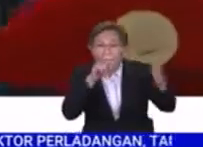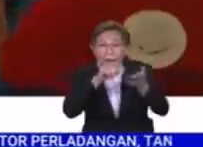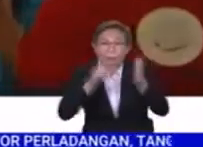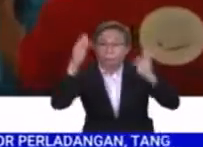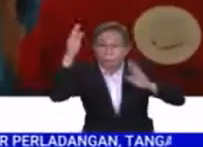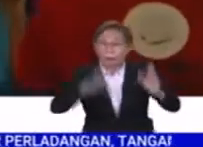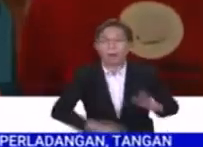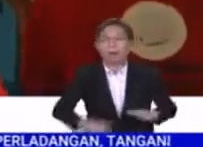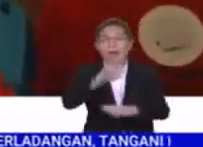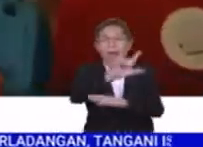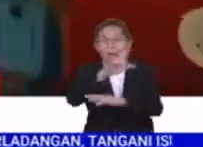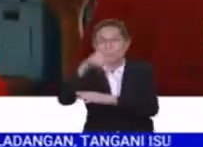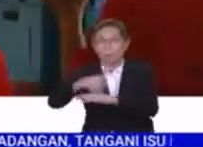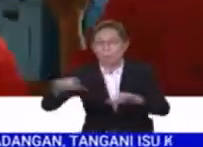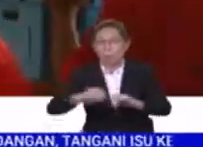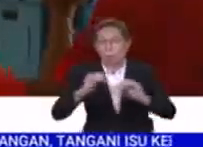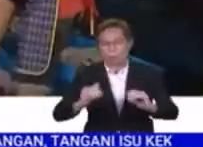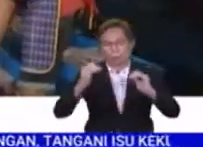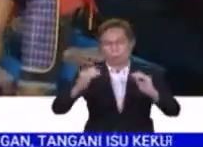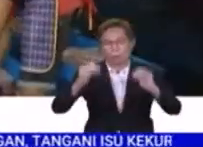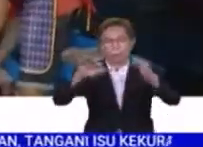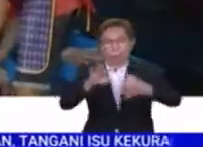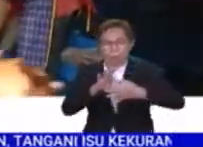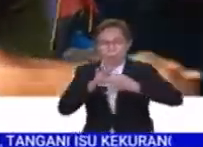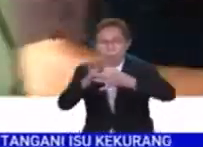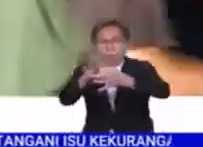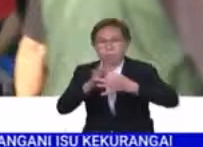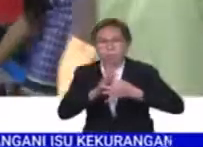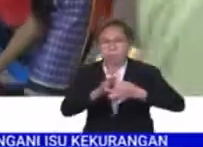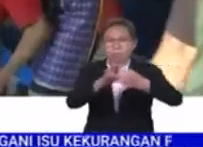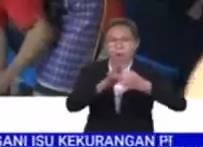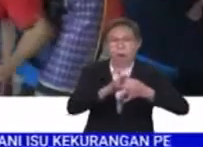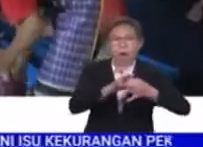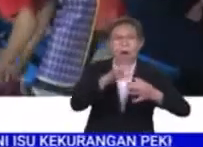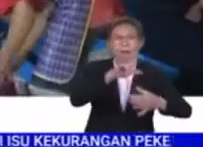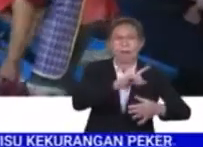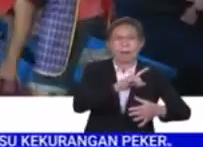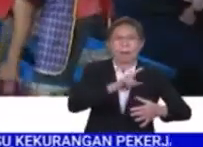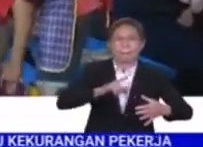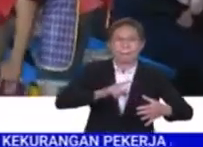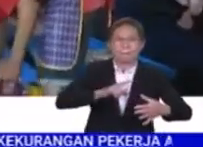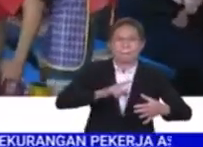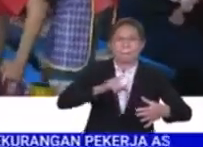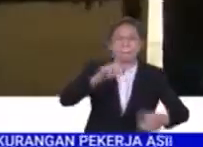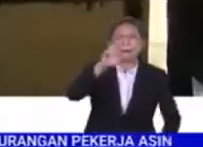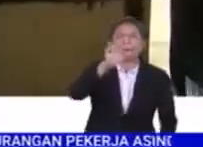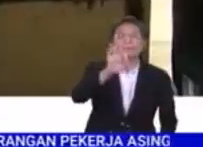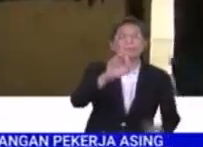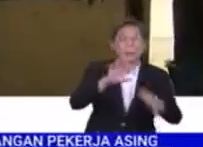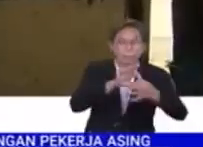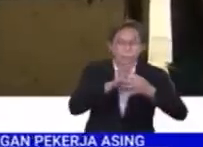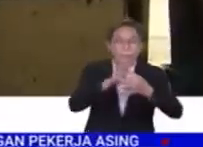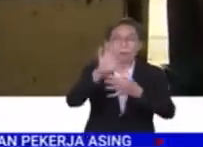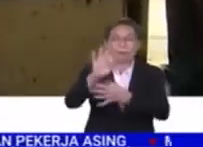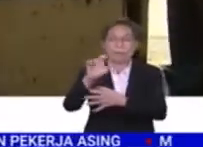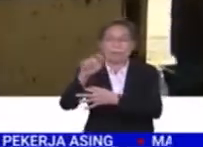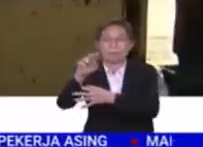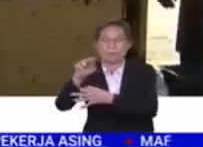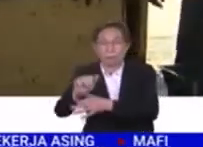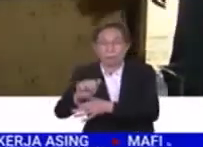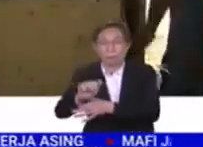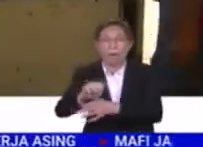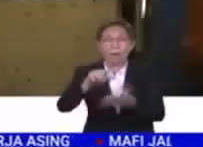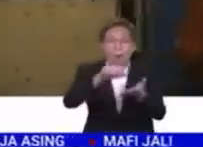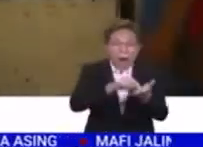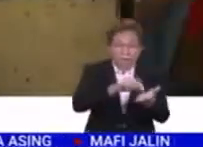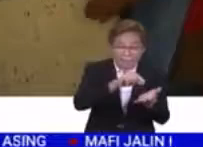tersebut dilaksanakan secara berperingkat dengan kerjasama lembaga pemasaran pertanian persekutuan Farma sementara itu pengedaran